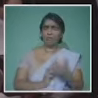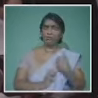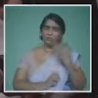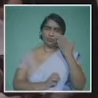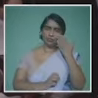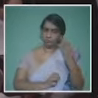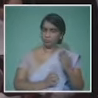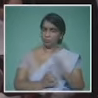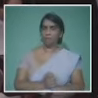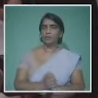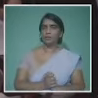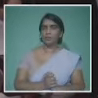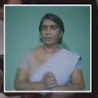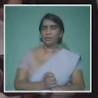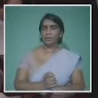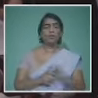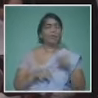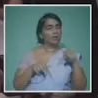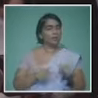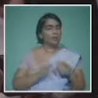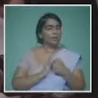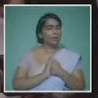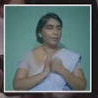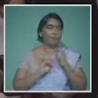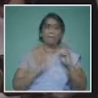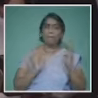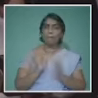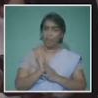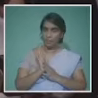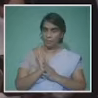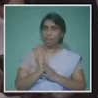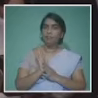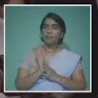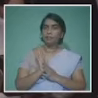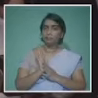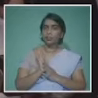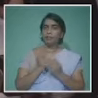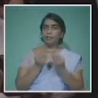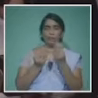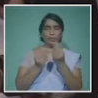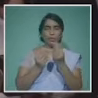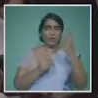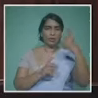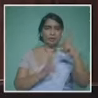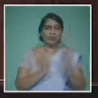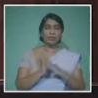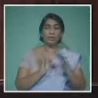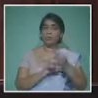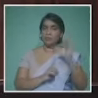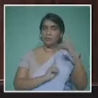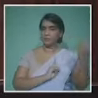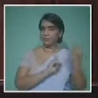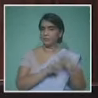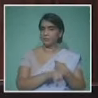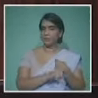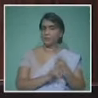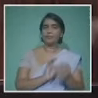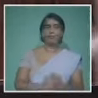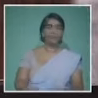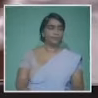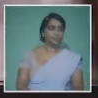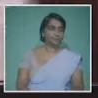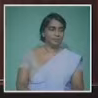දකිනවා. දැන් ගරු අග්‍රාමාත්‍යතුමා ඕඩර් ප්ලේස් කරු නියෝජ්‍ය කාර්ක සභා සභාපතිව මූලාසනයට.